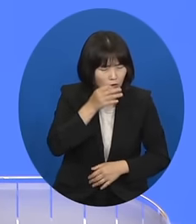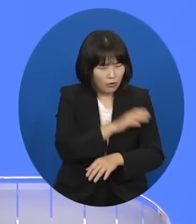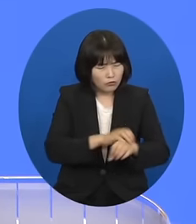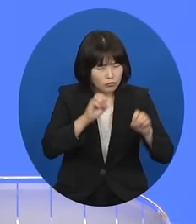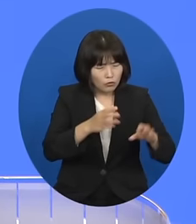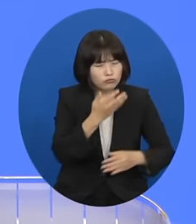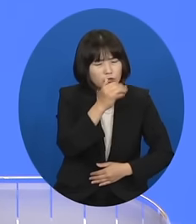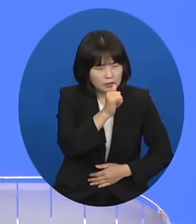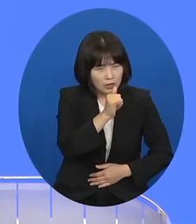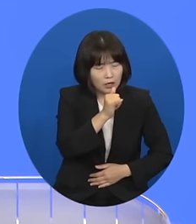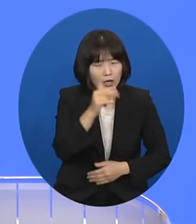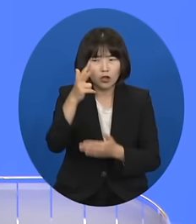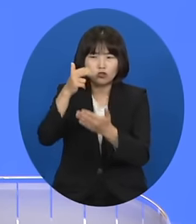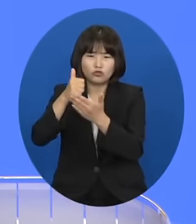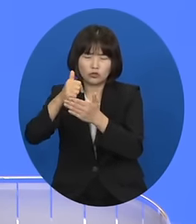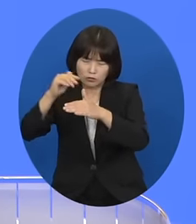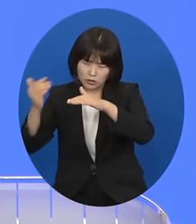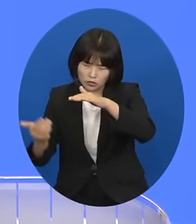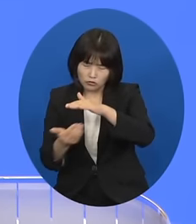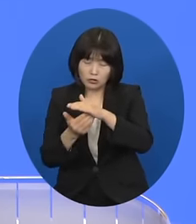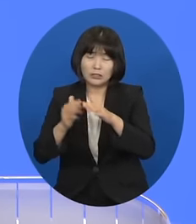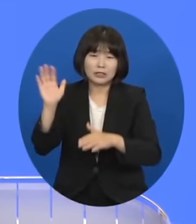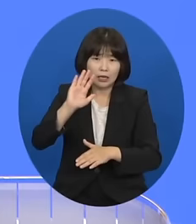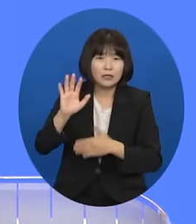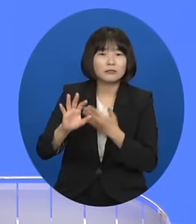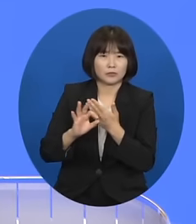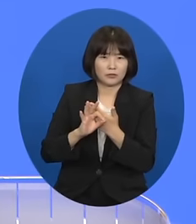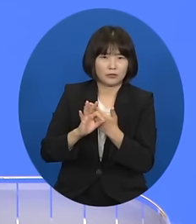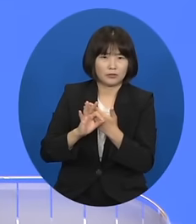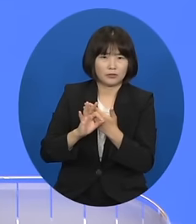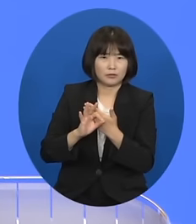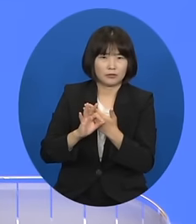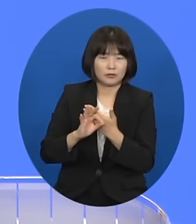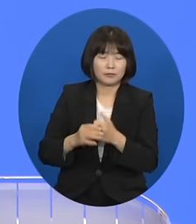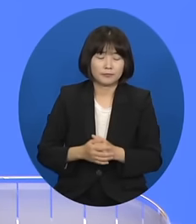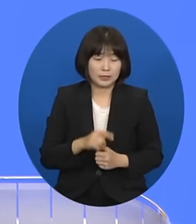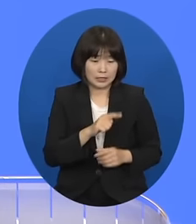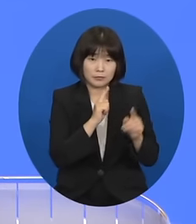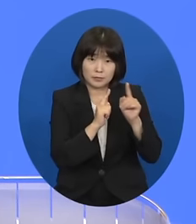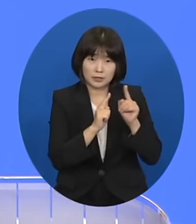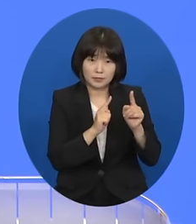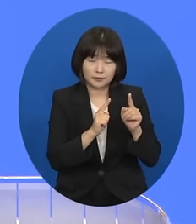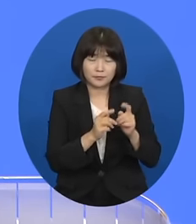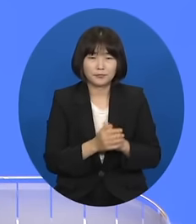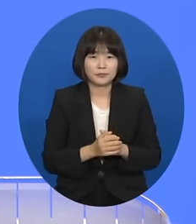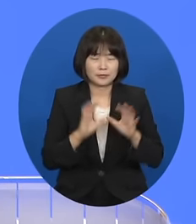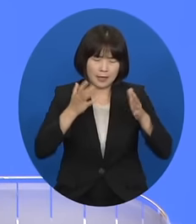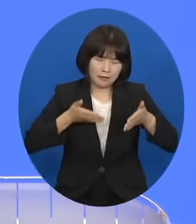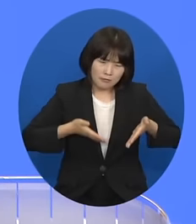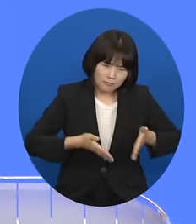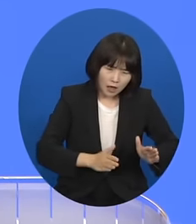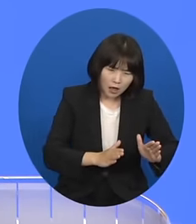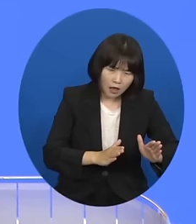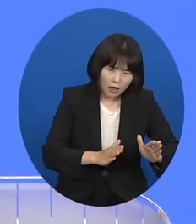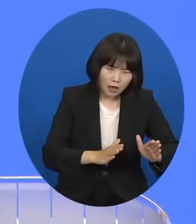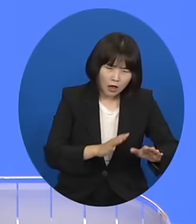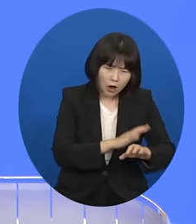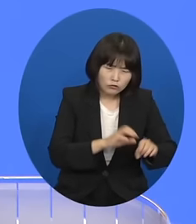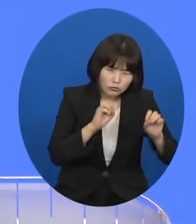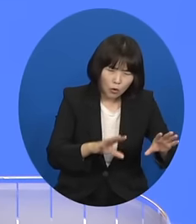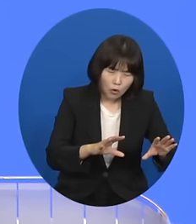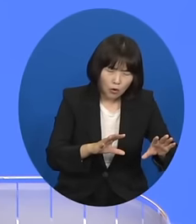것이죠. 주님이 세워지지 아니하면. 그래서 이 말씀은요, 애를 낳으면 헛수고다, 이 말씀이